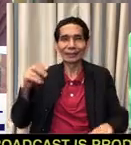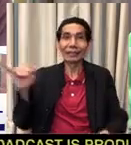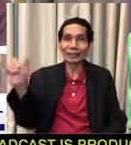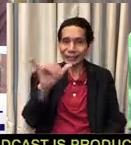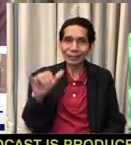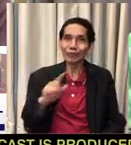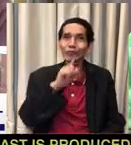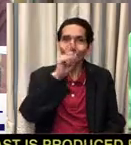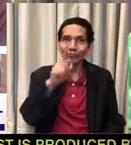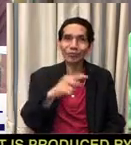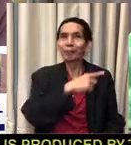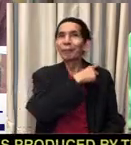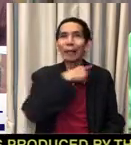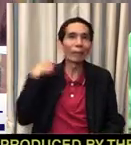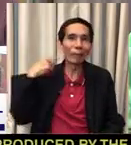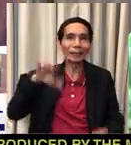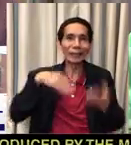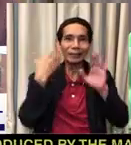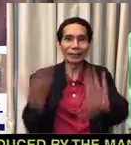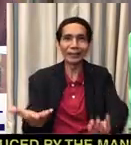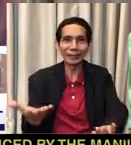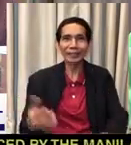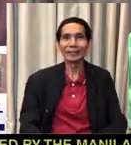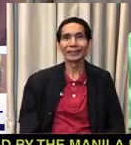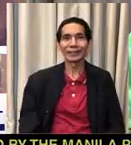Ganun pa rin.